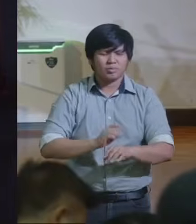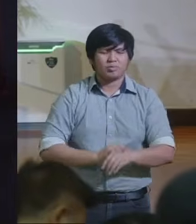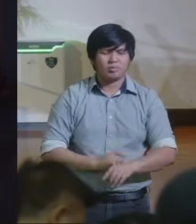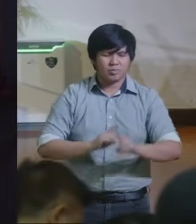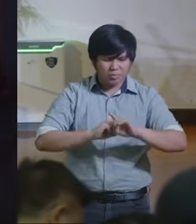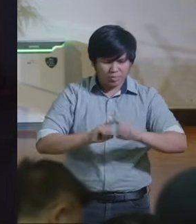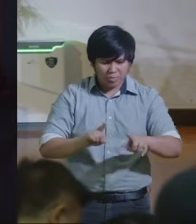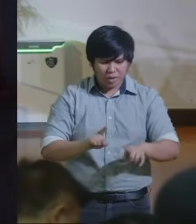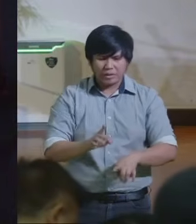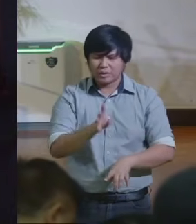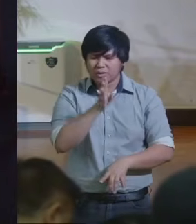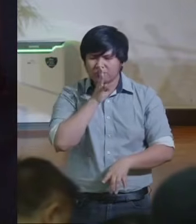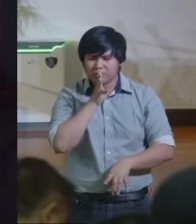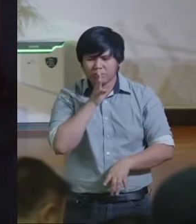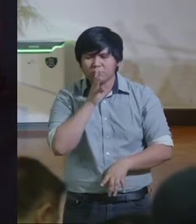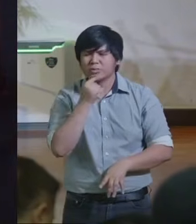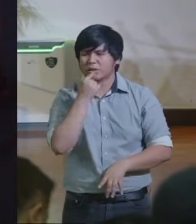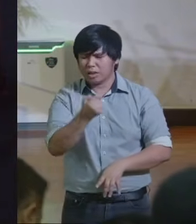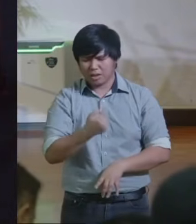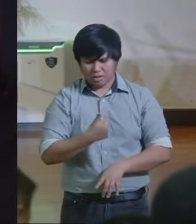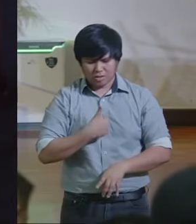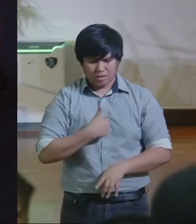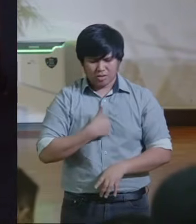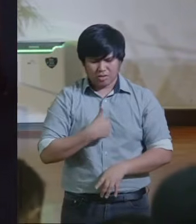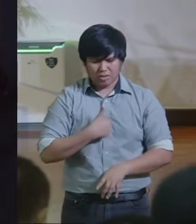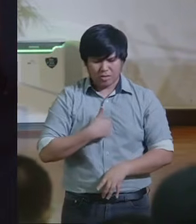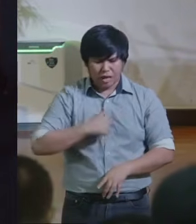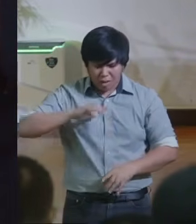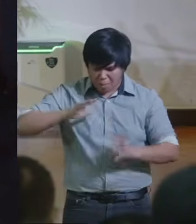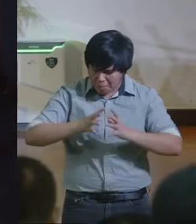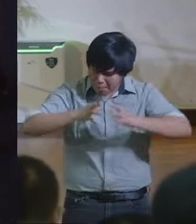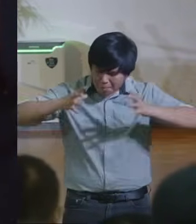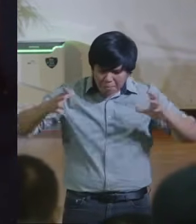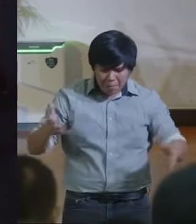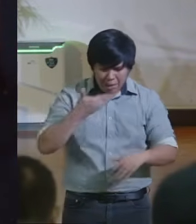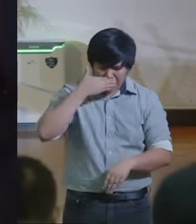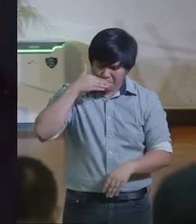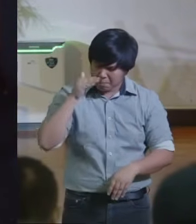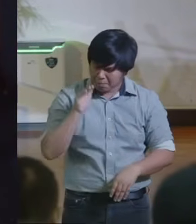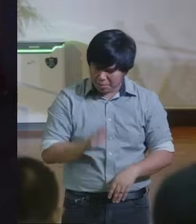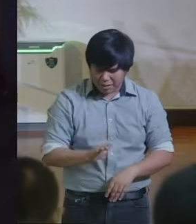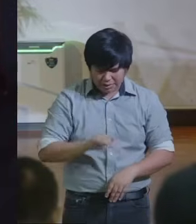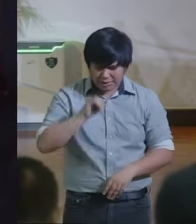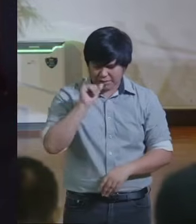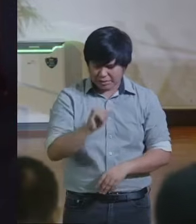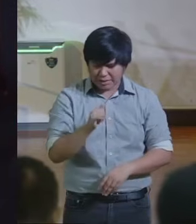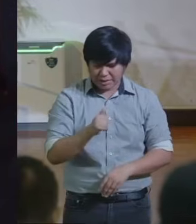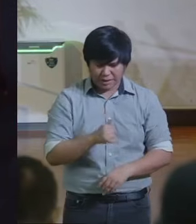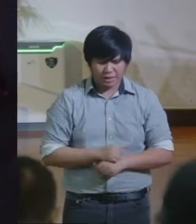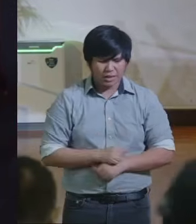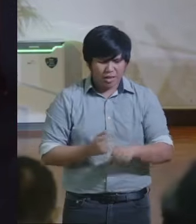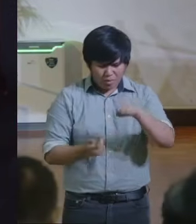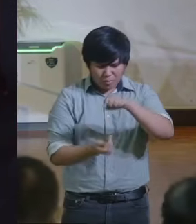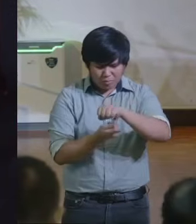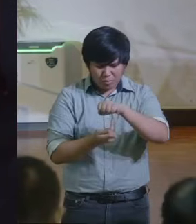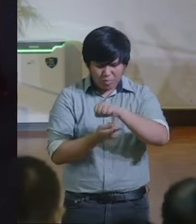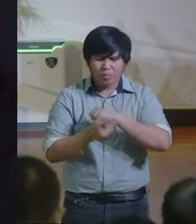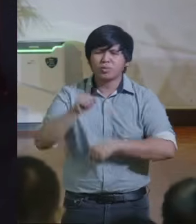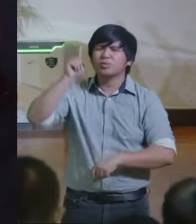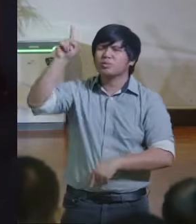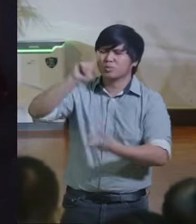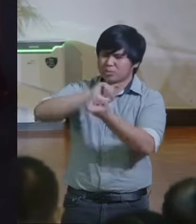sariling labi, ang sinabi niya, siya ay the foremost of all sinners. Siya, Panginoon, ay binago